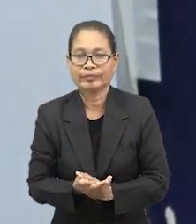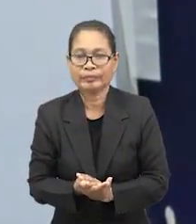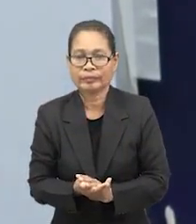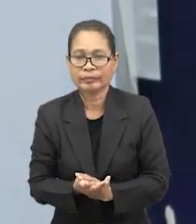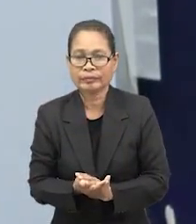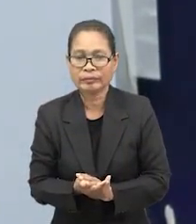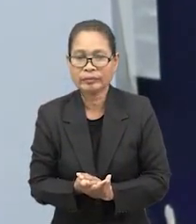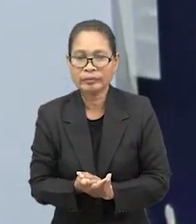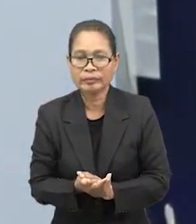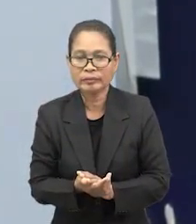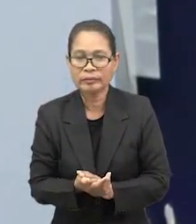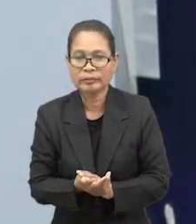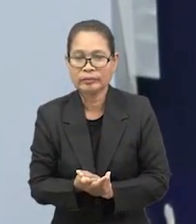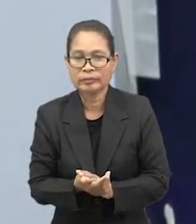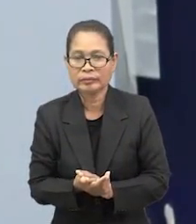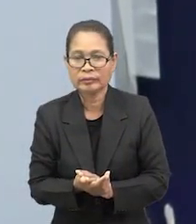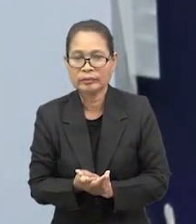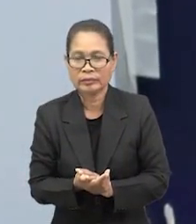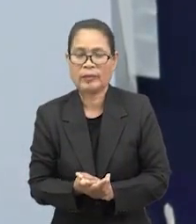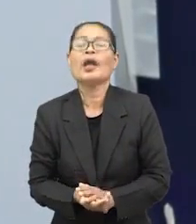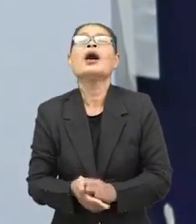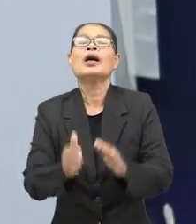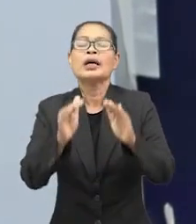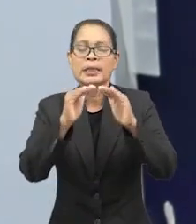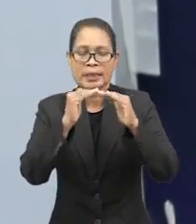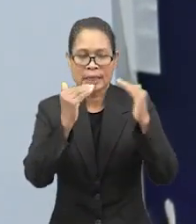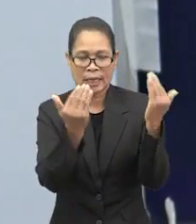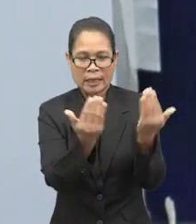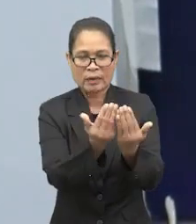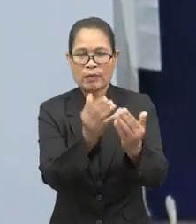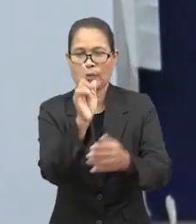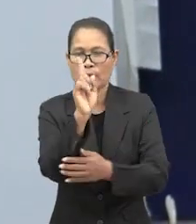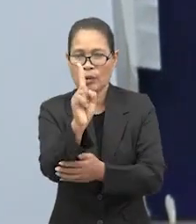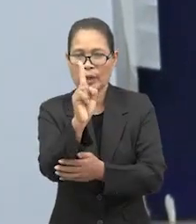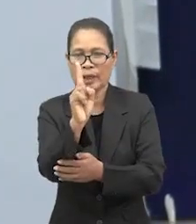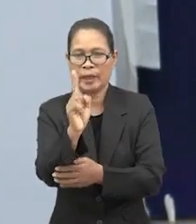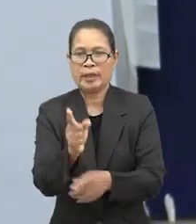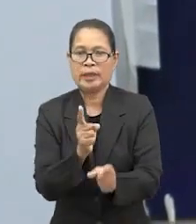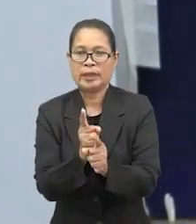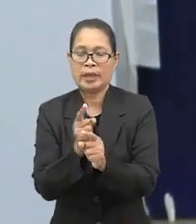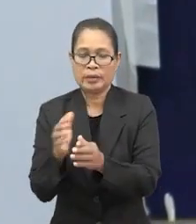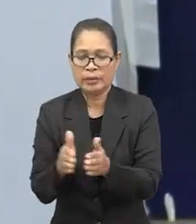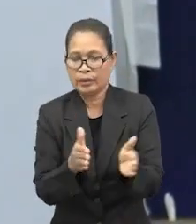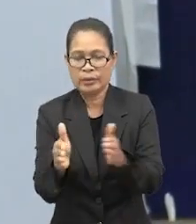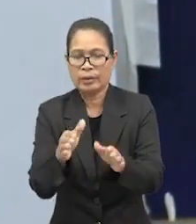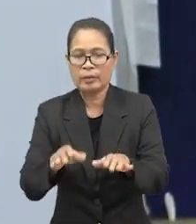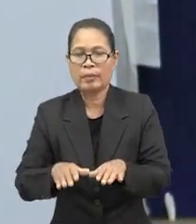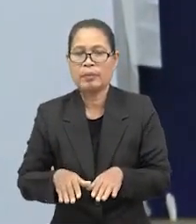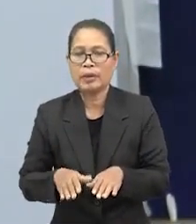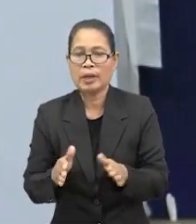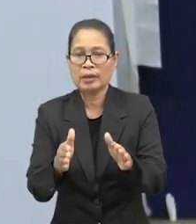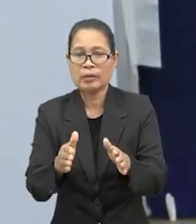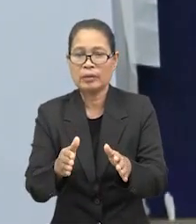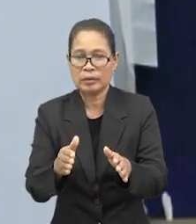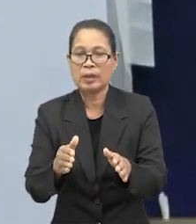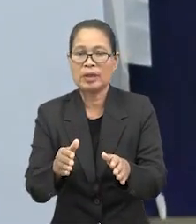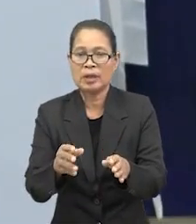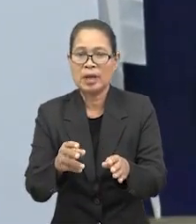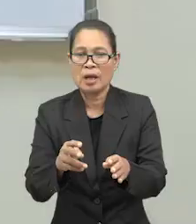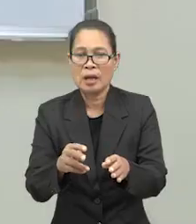hạ công mở á này cũng đã tha sẽ hạ công muối từ chua chua